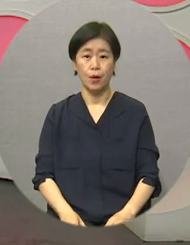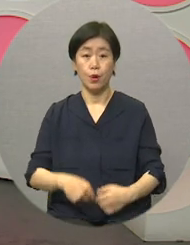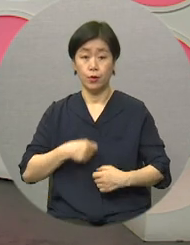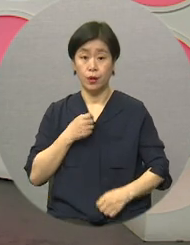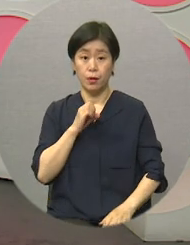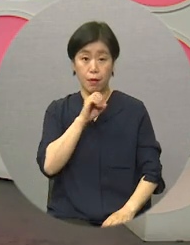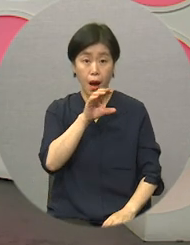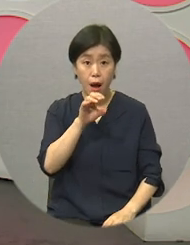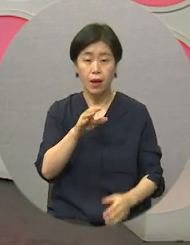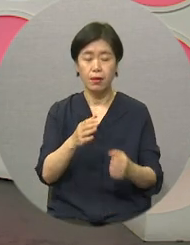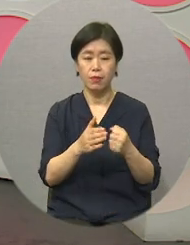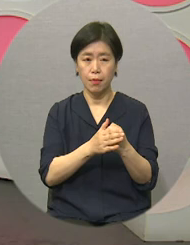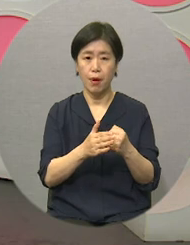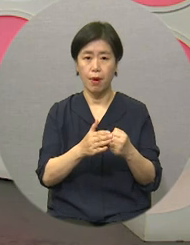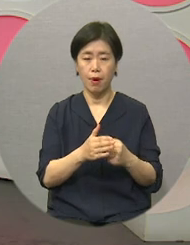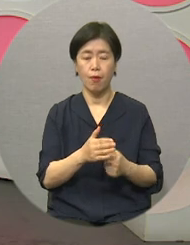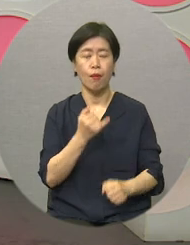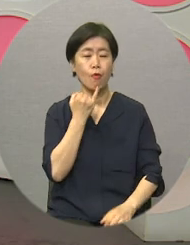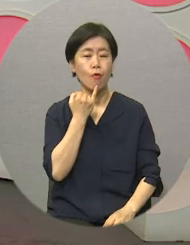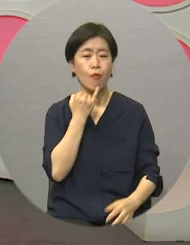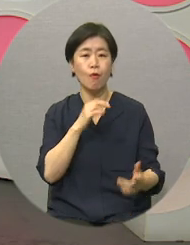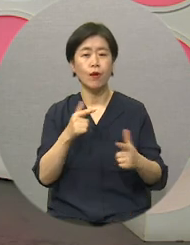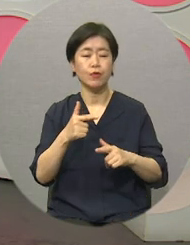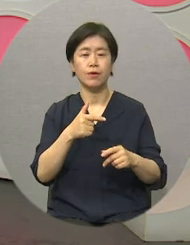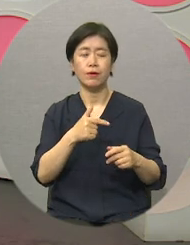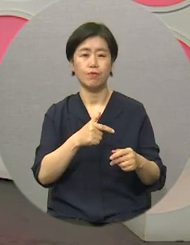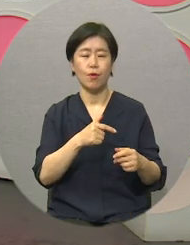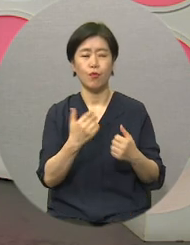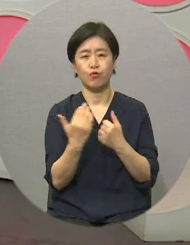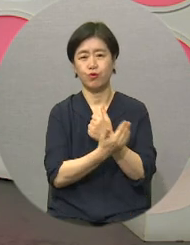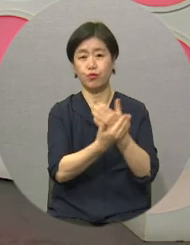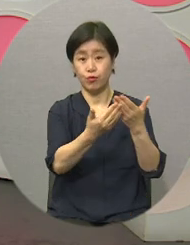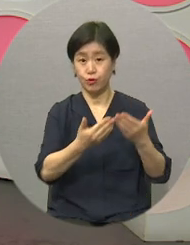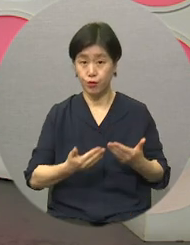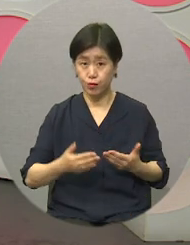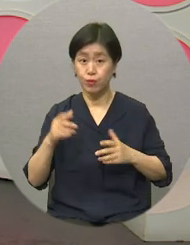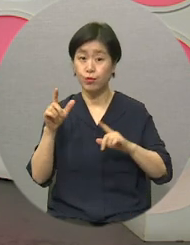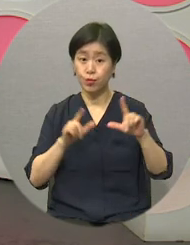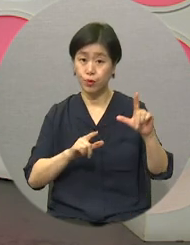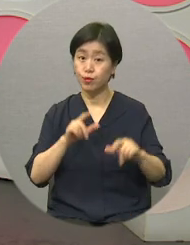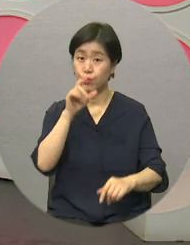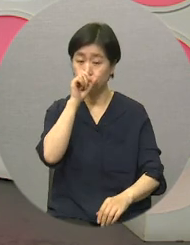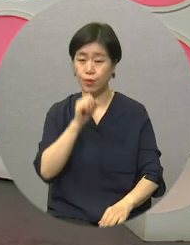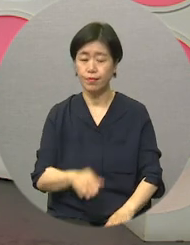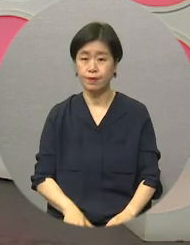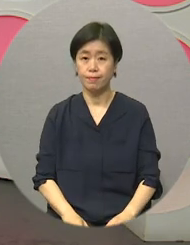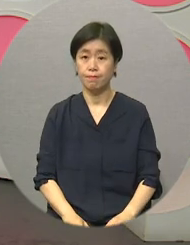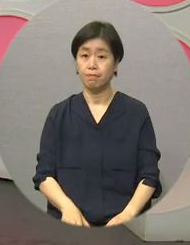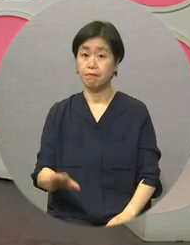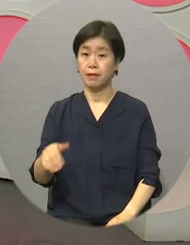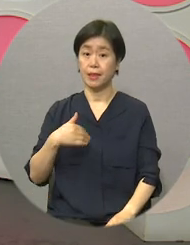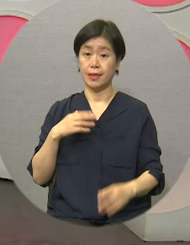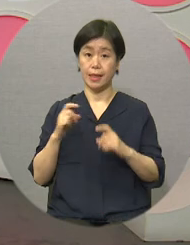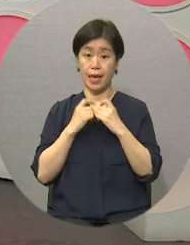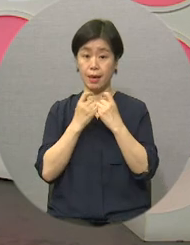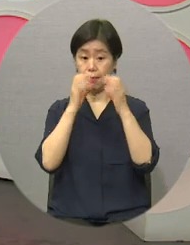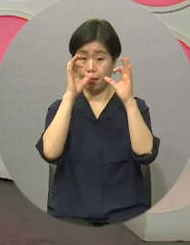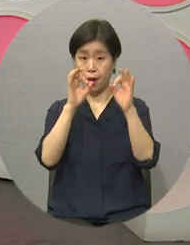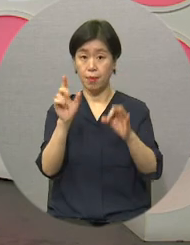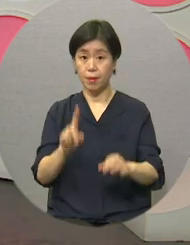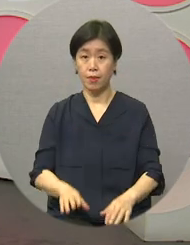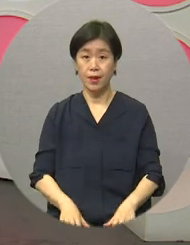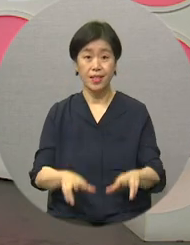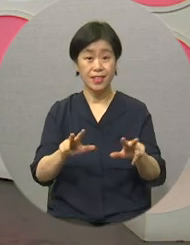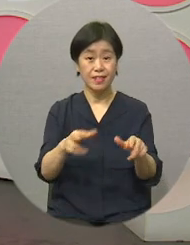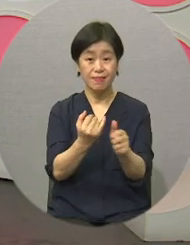괜찮아 괜찮아요이 준다는 거저 저는 또 개인적으로 어떤 그 저걸 또 봤냐며 이제 지금은 우리